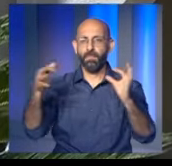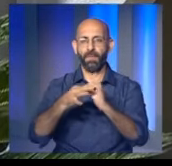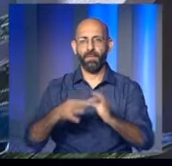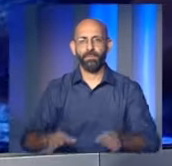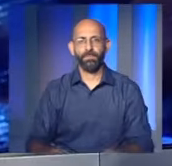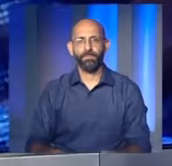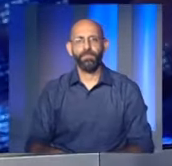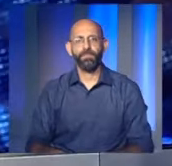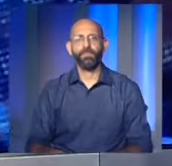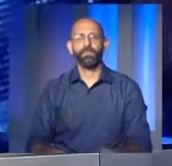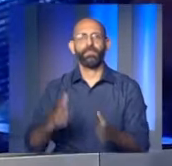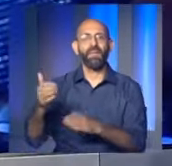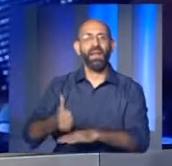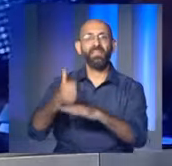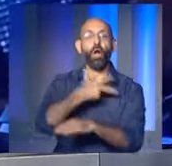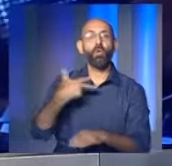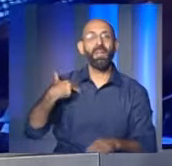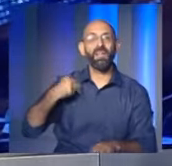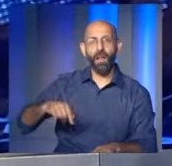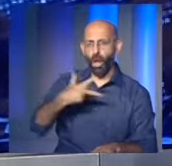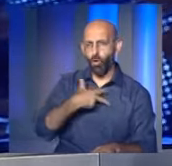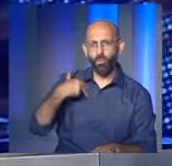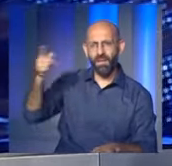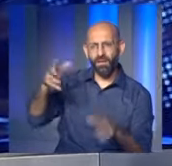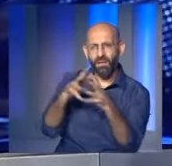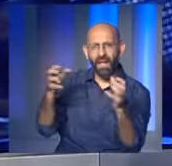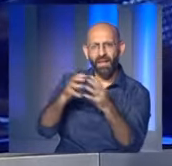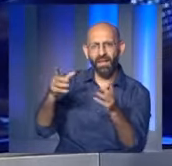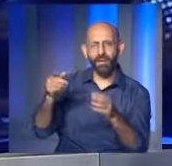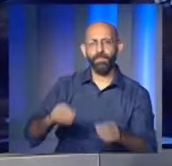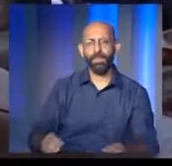والازدهار. نشاط الرئيس ميقاتي في السراي في هذا التقرير.